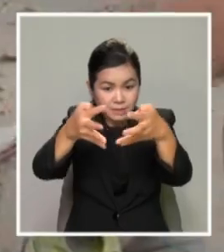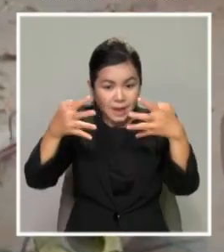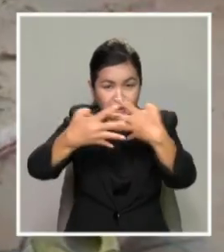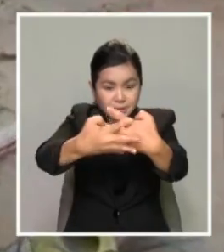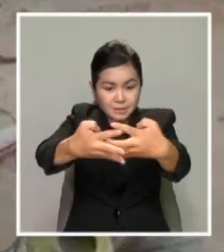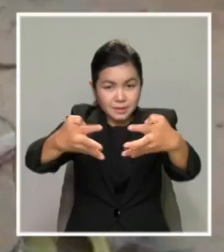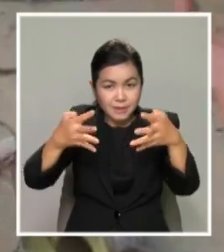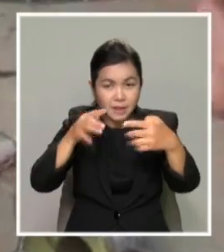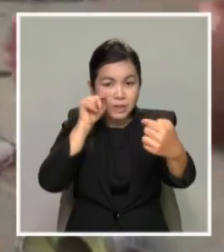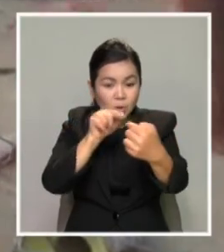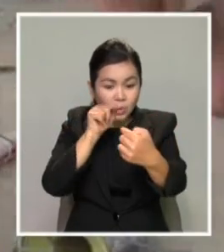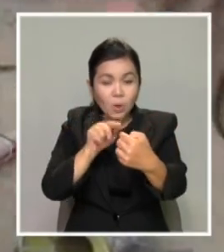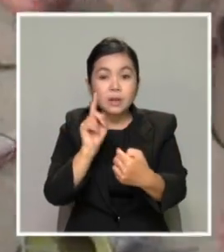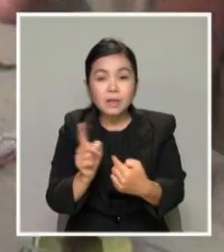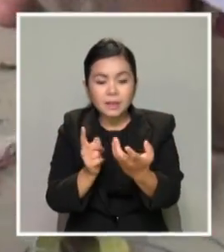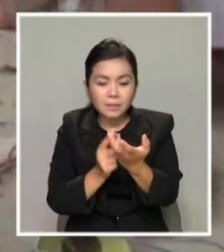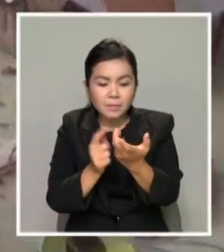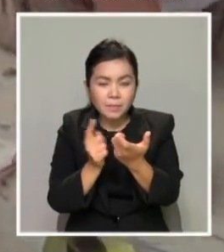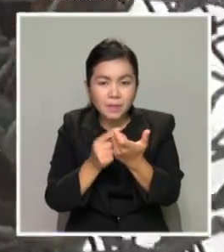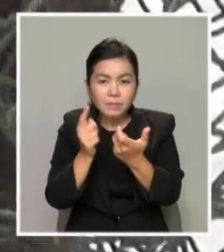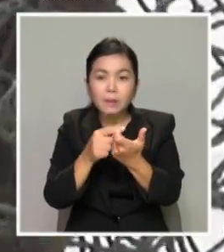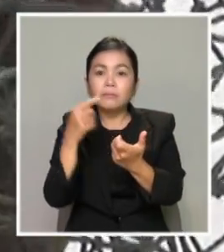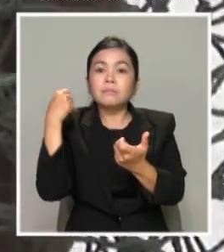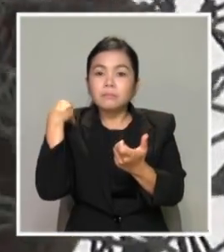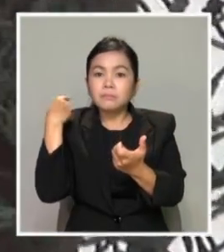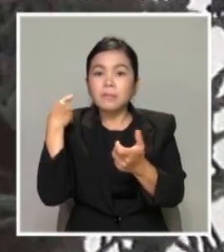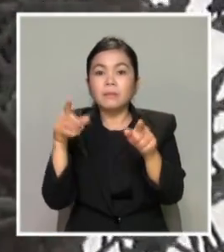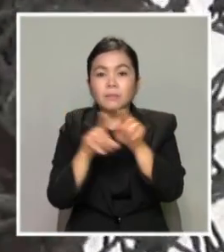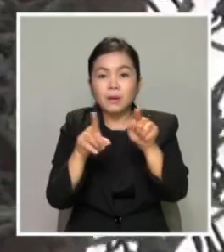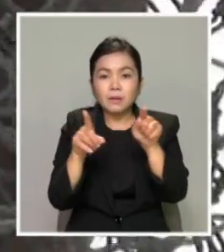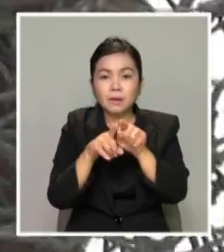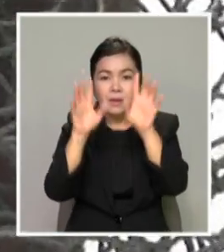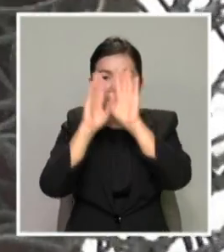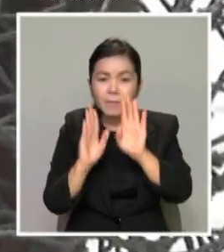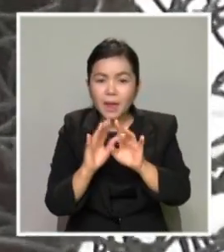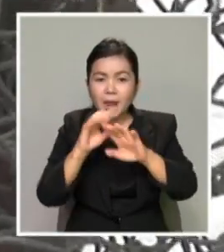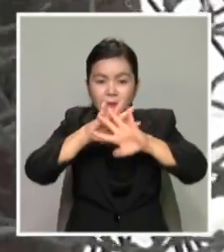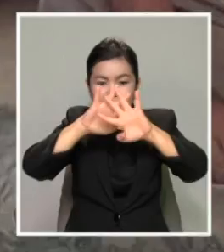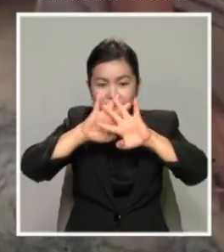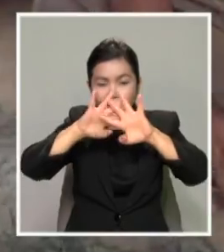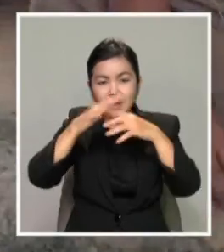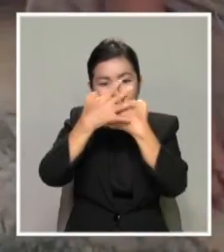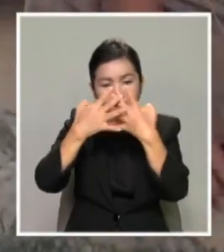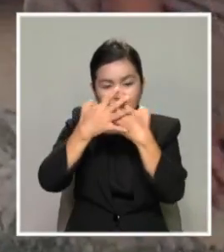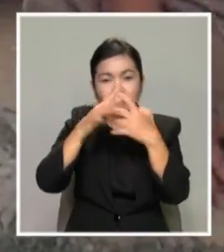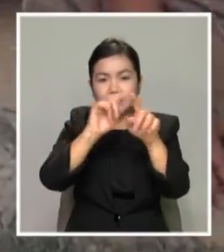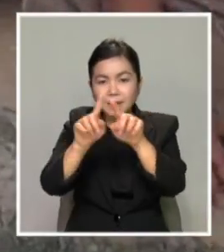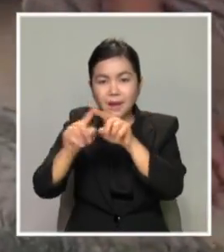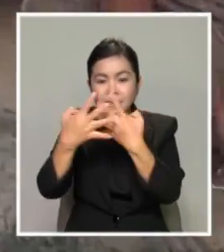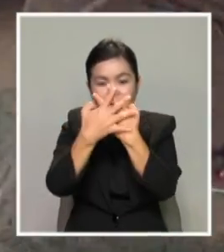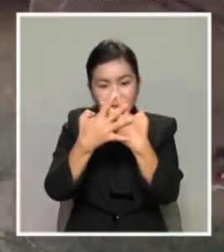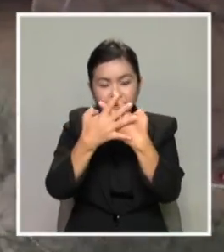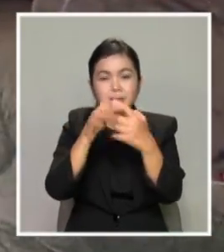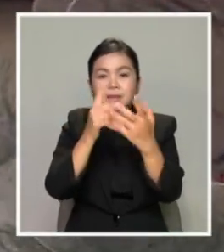แบบนี้ตรงตามันมีตาอยู่แล้วเราก็นับไปสมมติว่าตายืนตานอนแบบนี้นั่นแต่ละลูกเนี่ยสมมติ